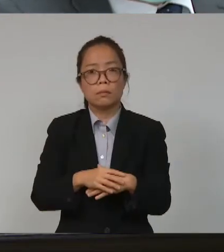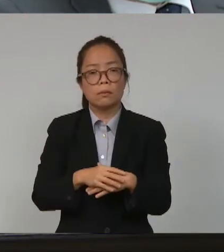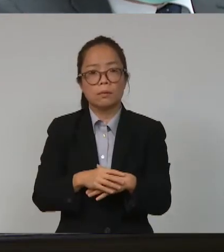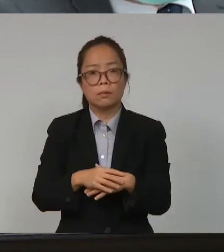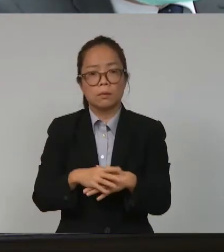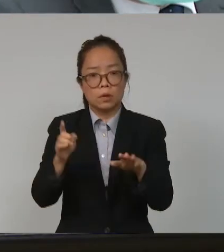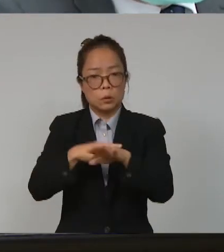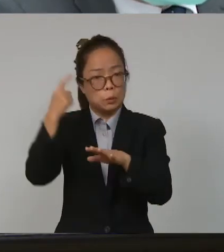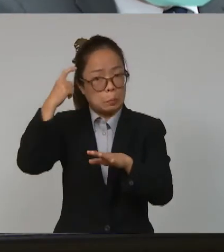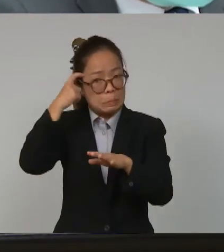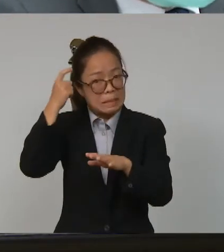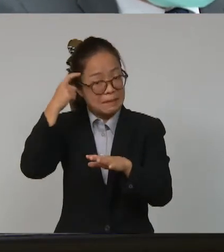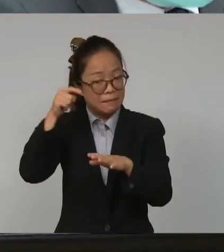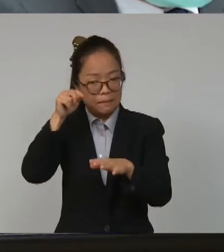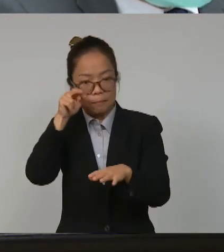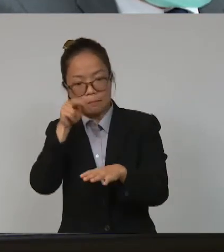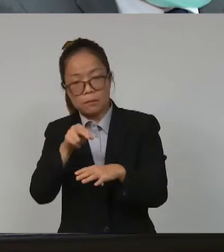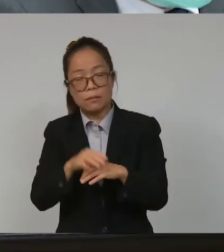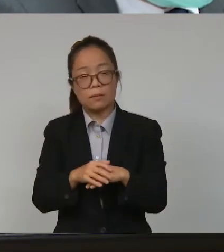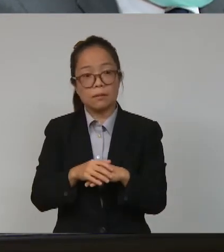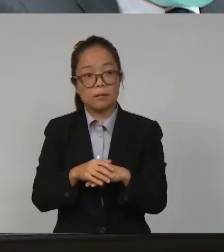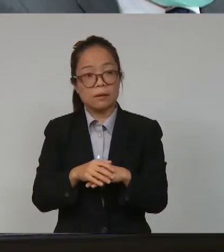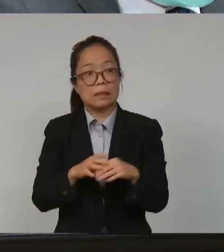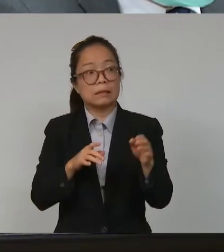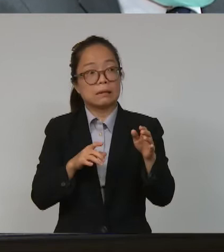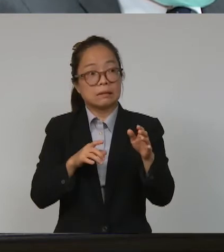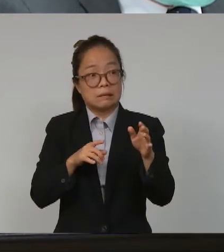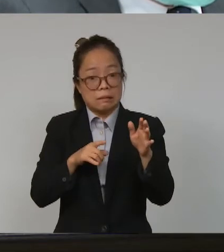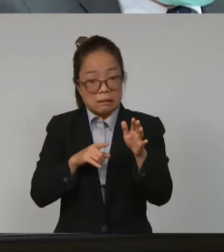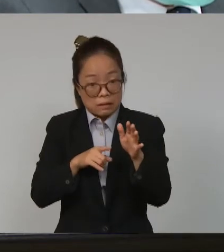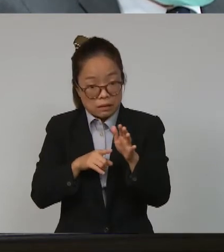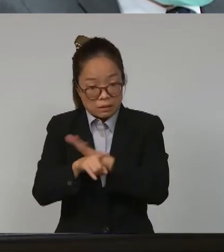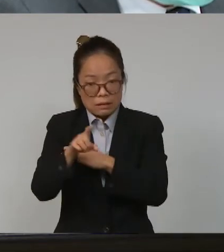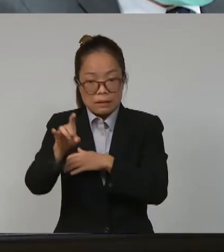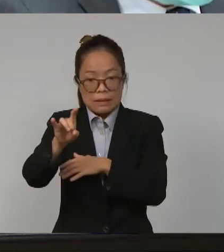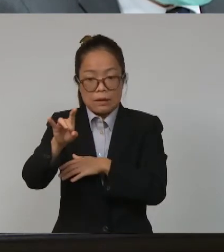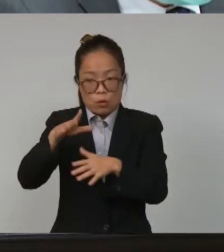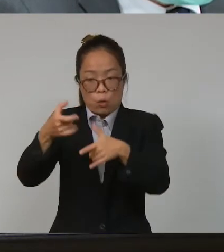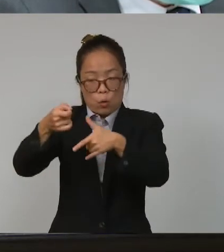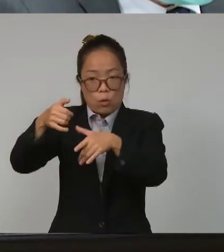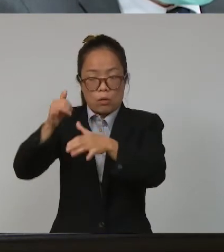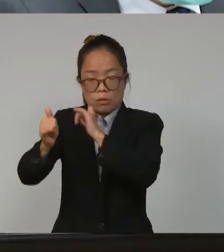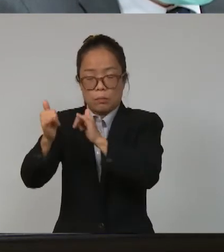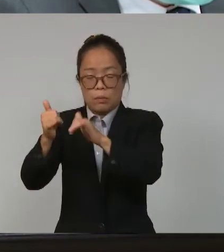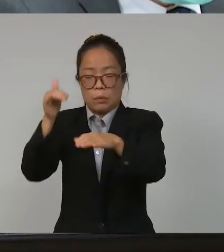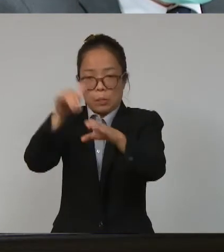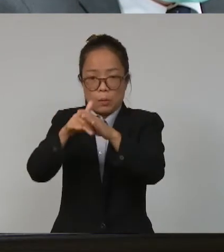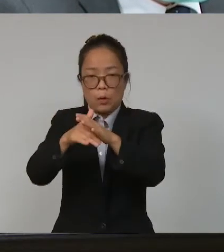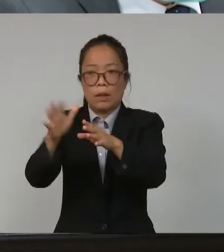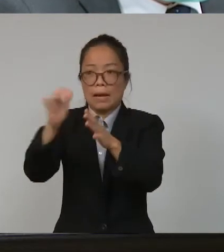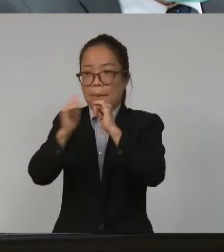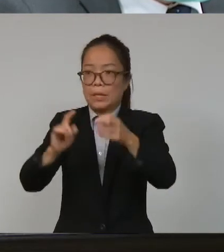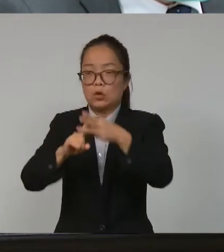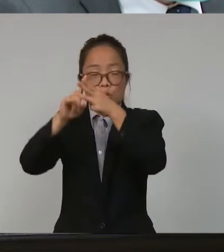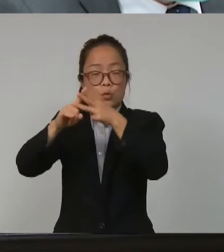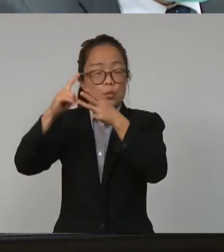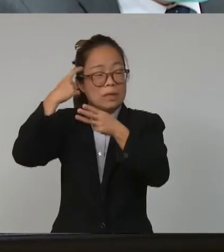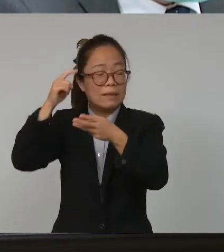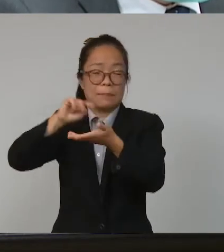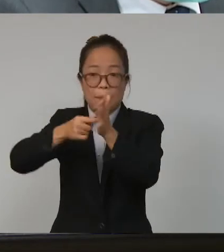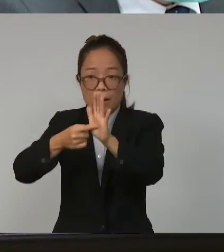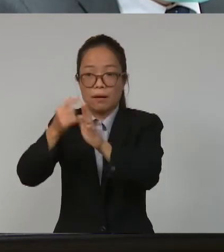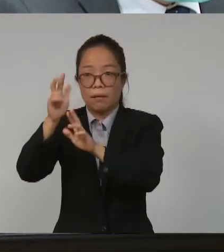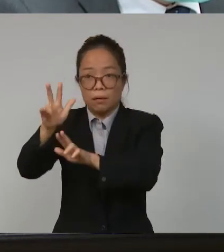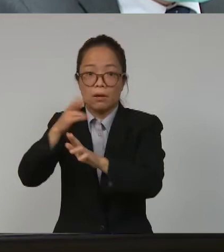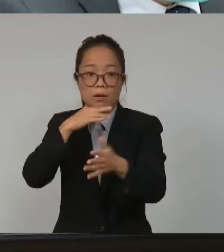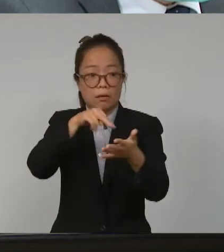概念上面来讲，其实直接的这个透过公投呢落实民主的制度呢，它其实跟你的立法